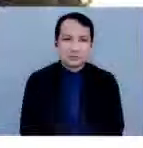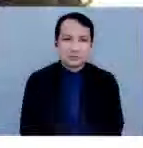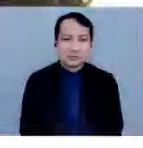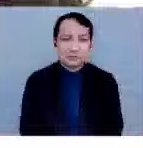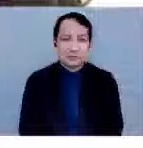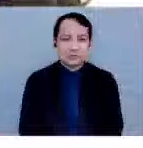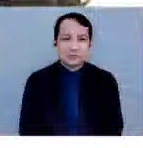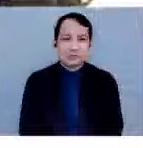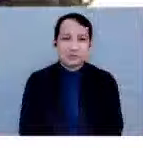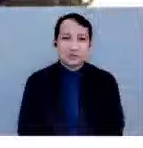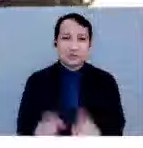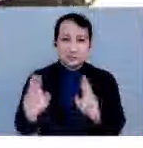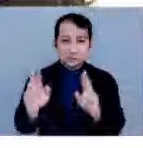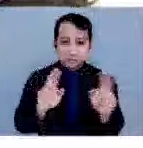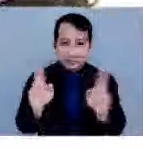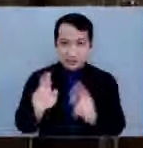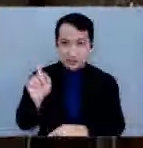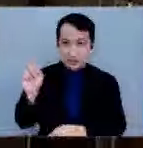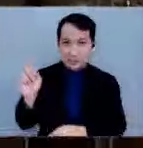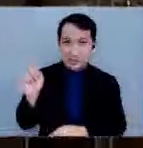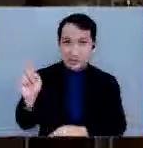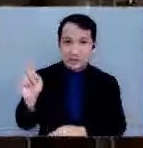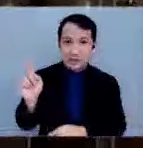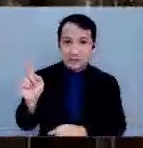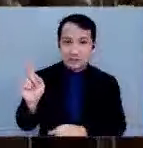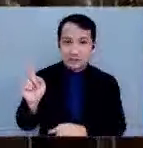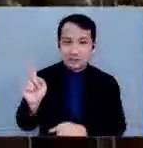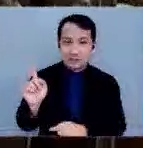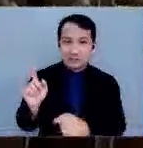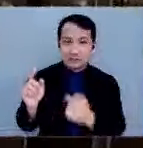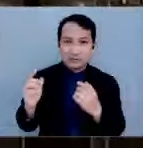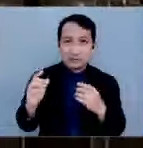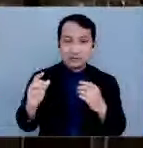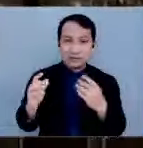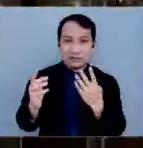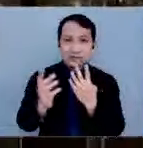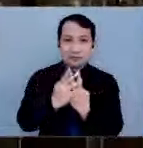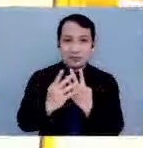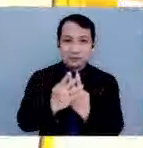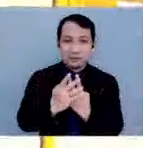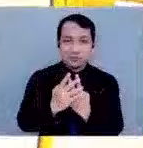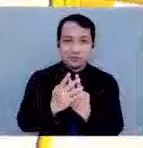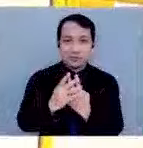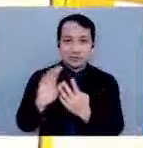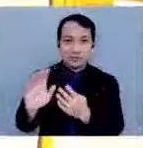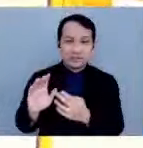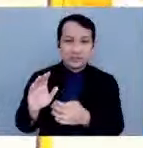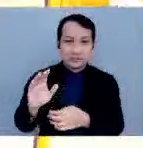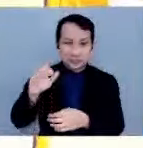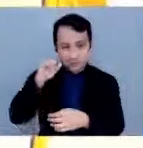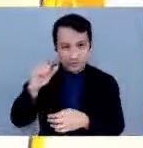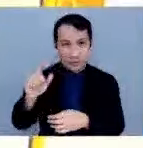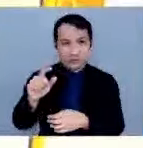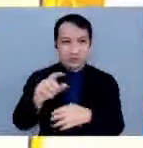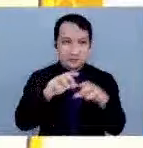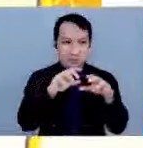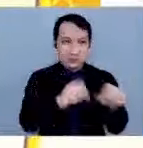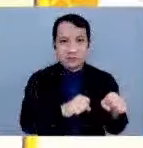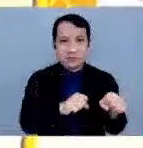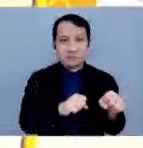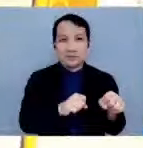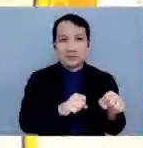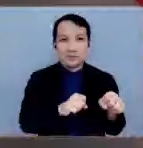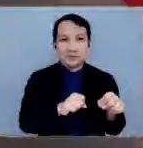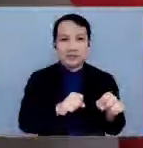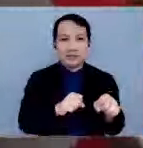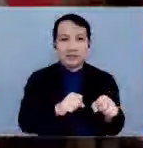Nakahanda na ang detention facility sa Kamara kung saan mananatili si Pastor Apollo Quiboloy kapag naaresto na siya ng House Sergeant at